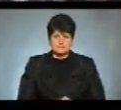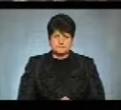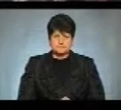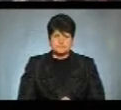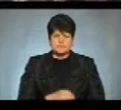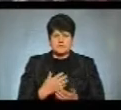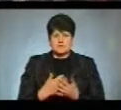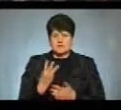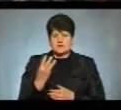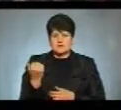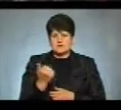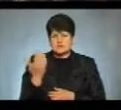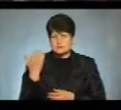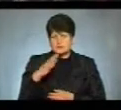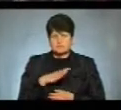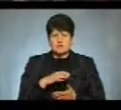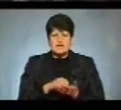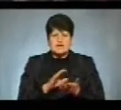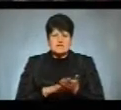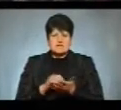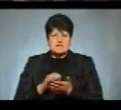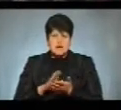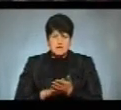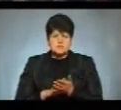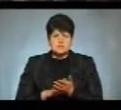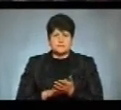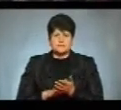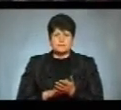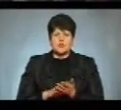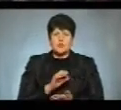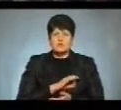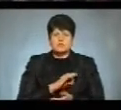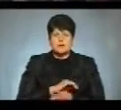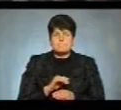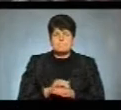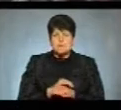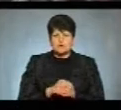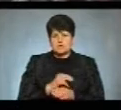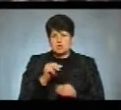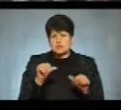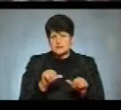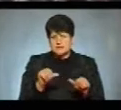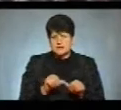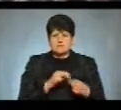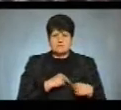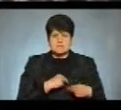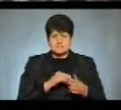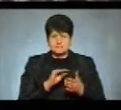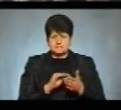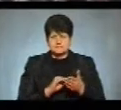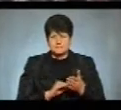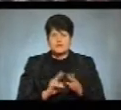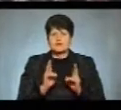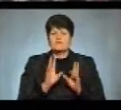що десь 3 тижні тому вже проходила реєстрація, реєстрували користувачів благодійної їдальні, працівник їхній, і ну, всі